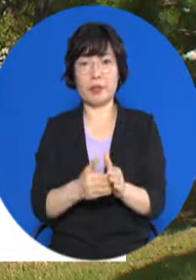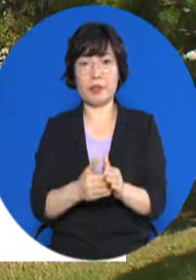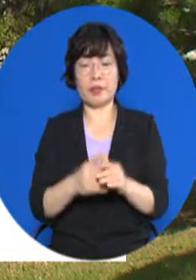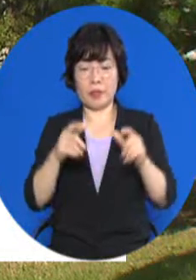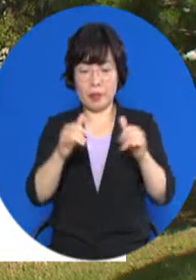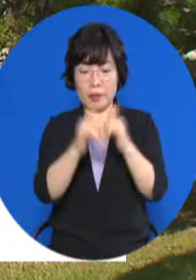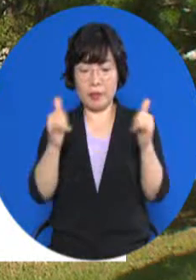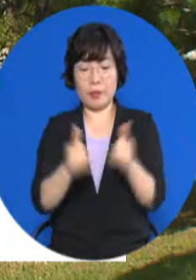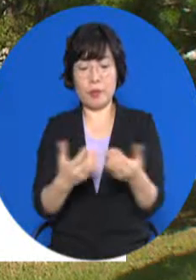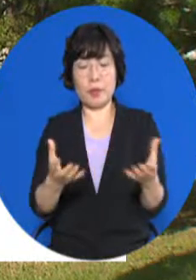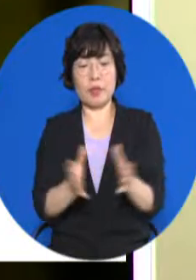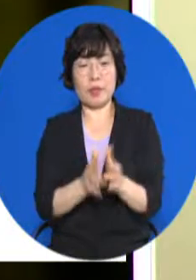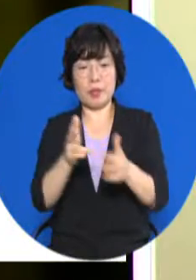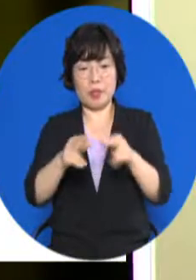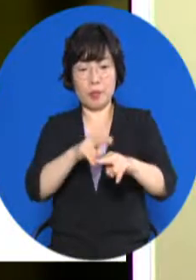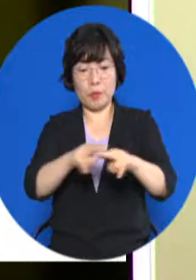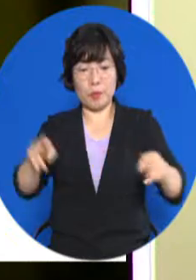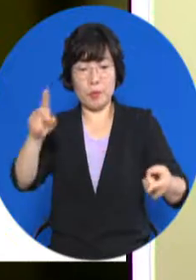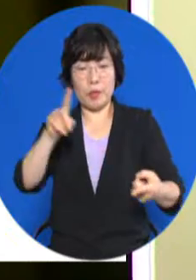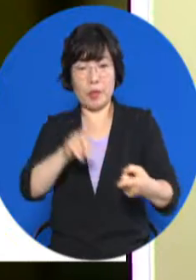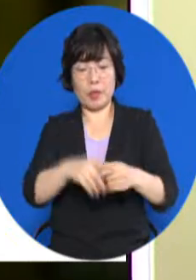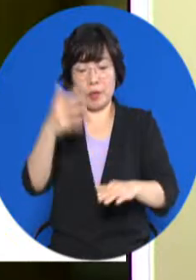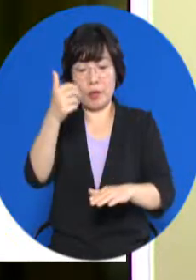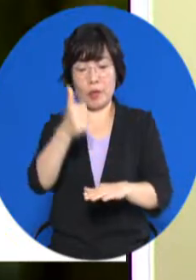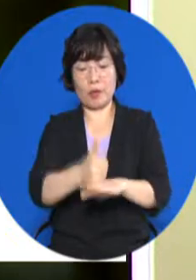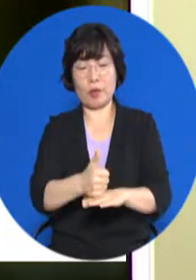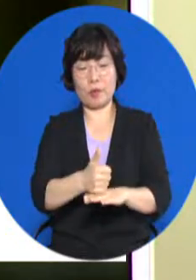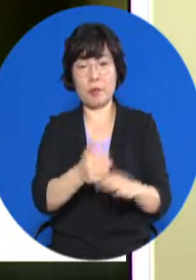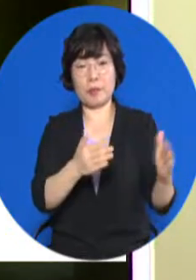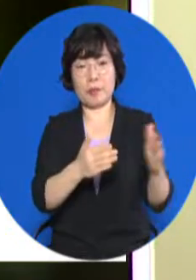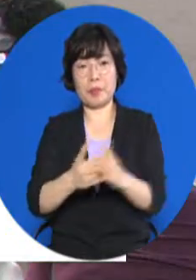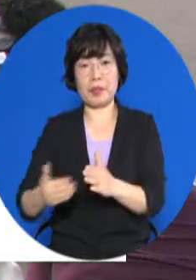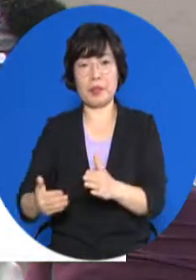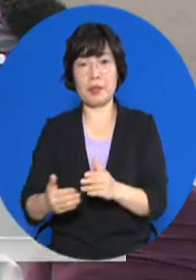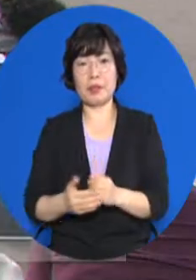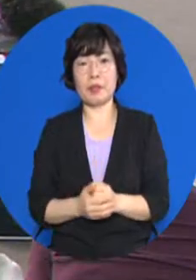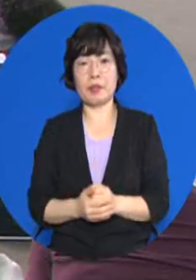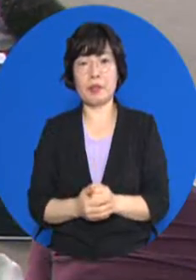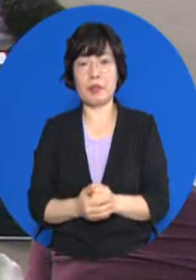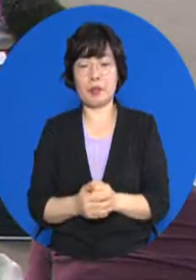지역 시민사회의 사업 취소 요구를 결국 받아들이지 않은 겁니다.